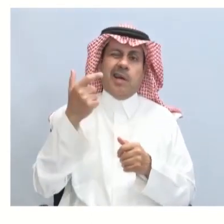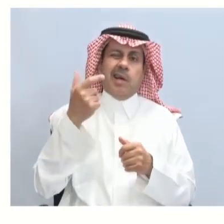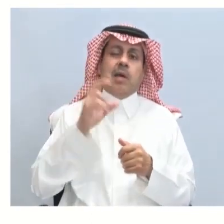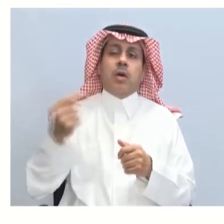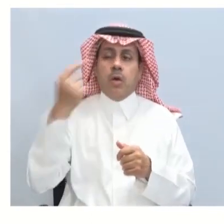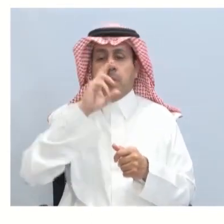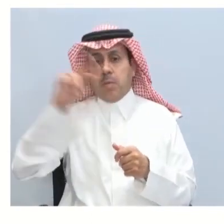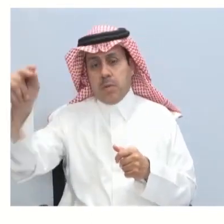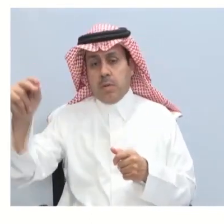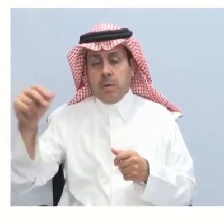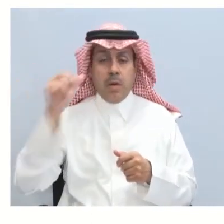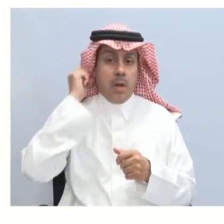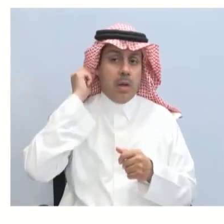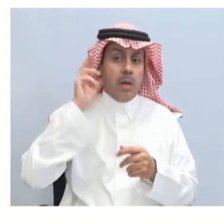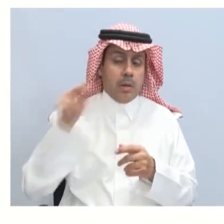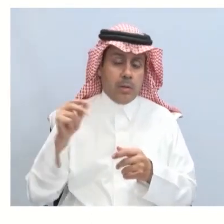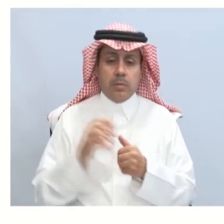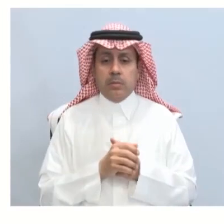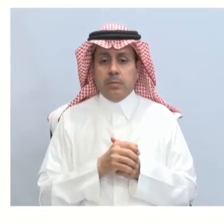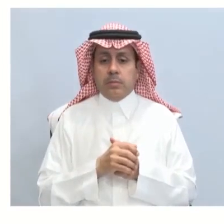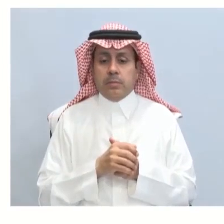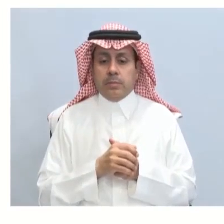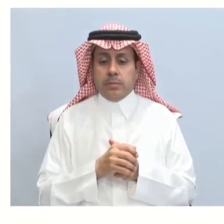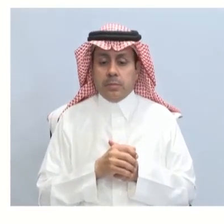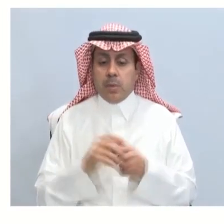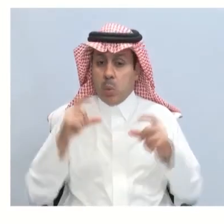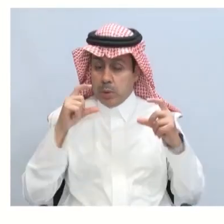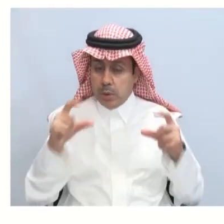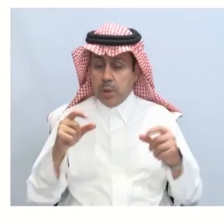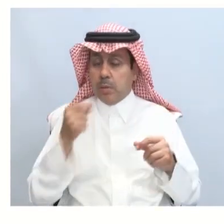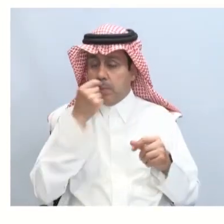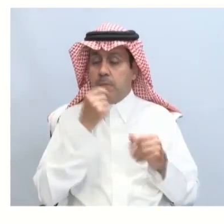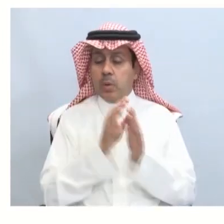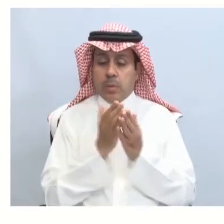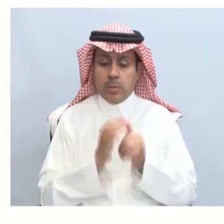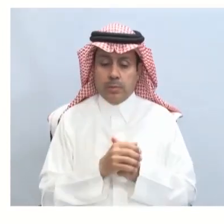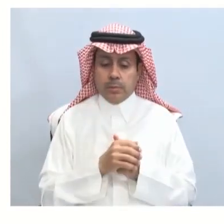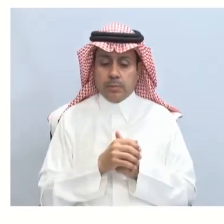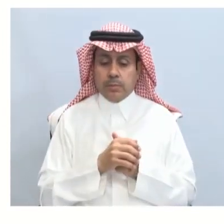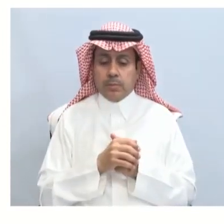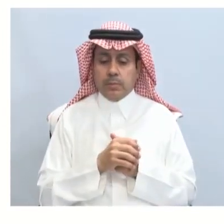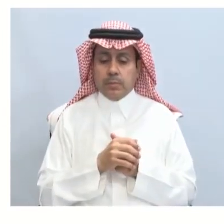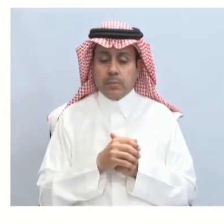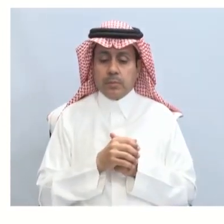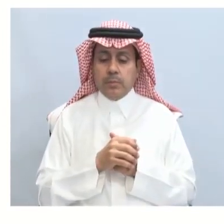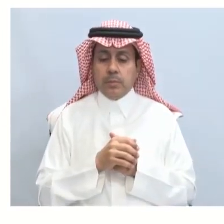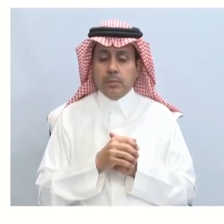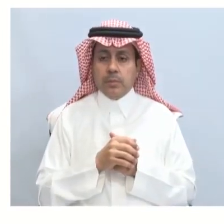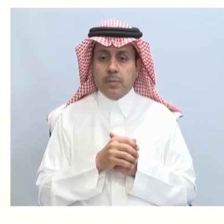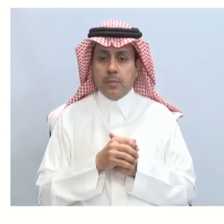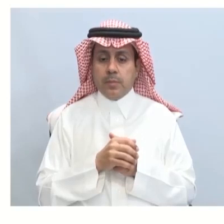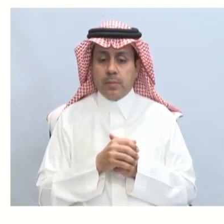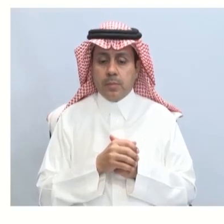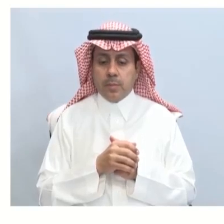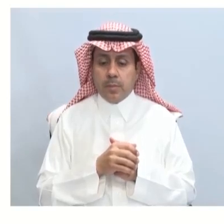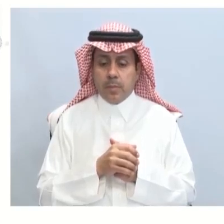وان يؤمن عند الاستيفاء من الحيث والدليل قوله تعالى وكتبنا عليهم فيها ان النفس بالنفس الى